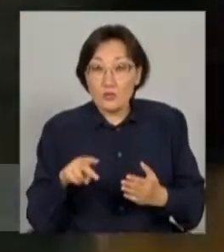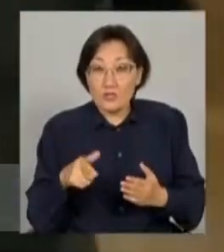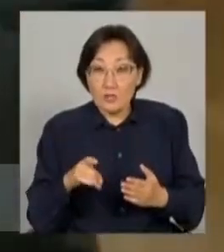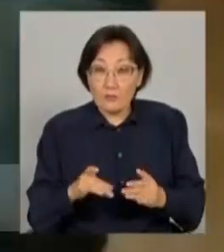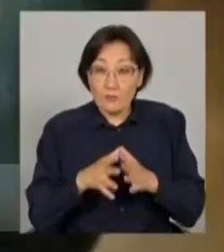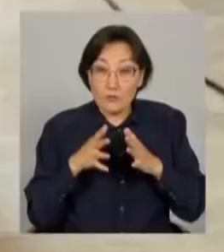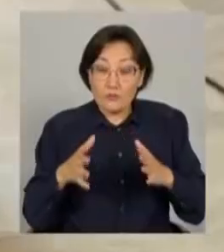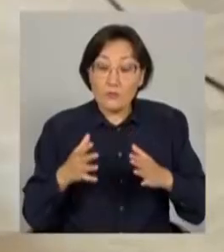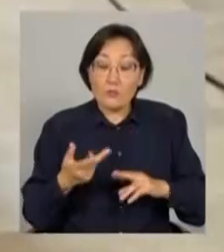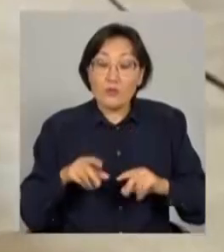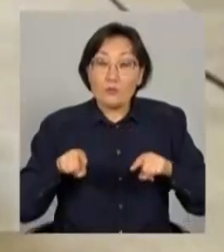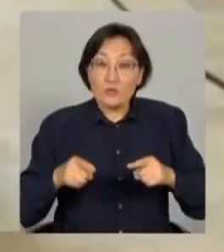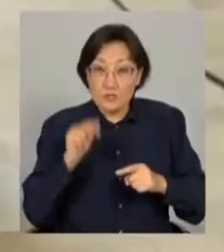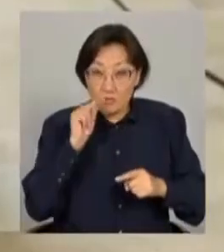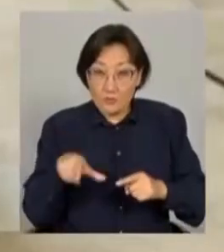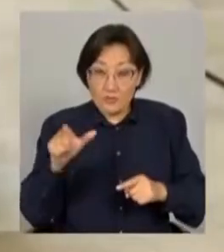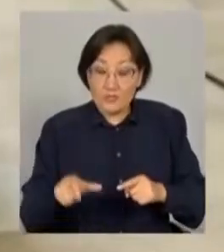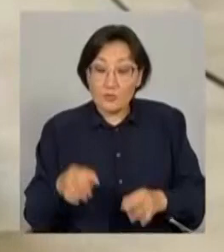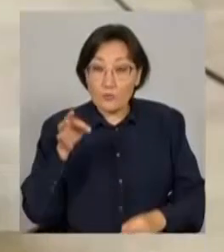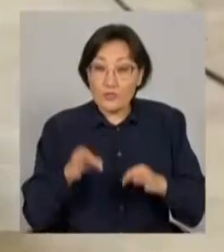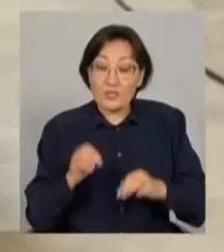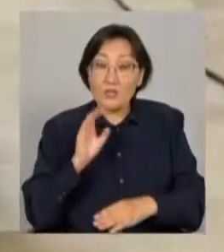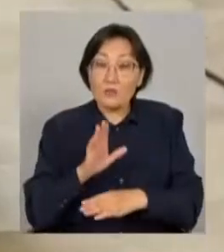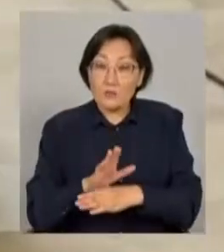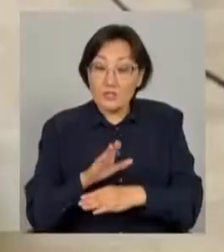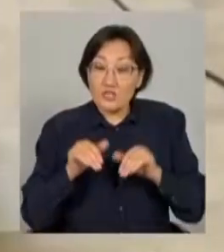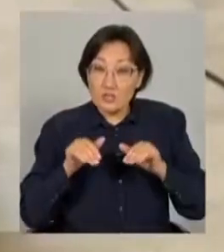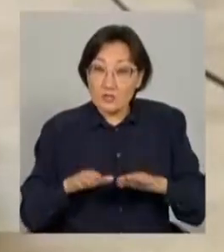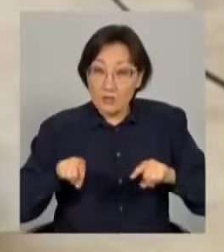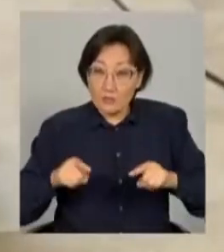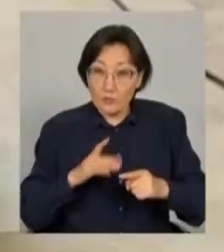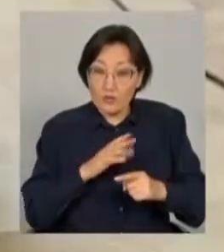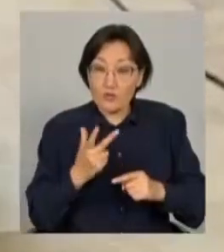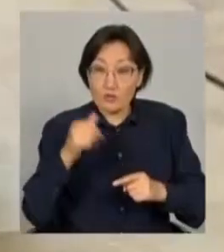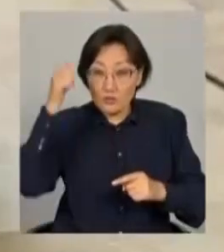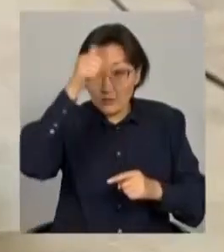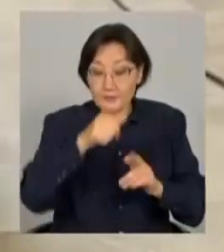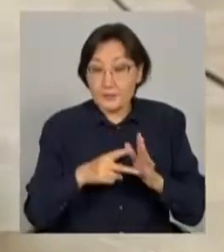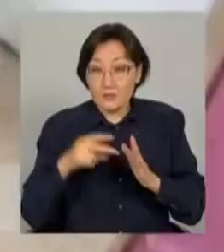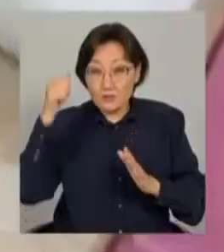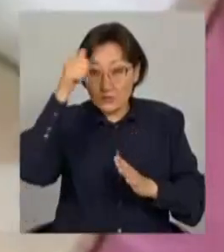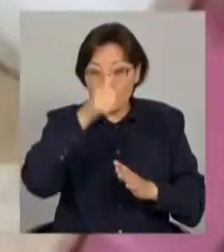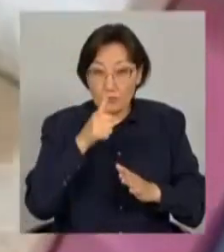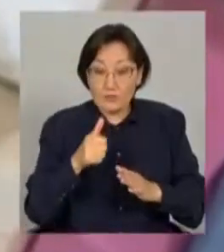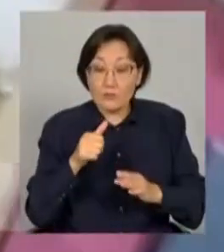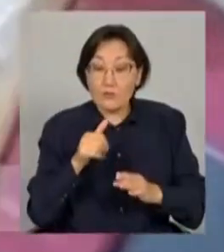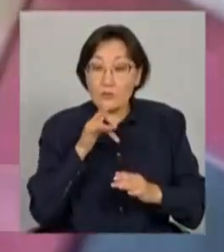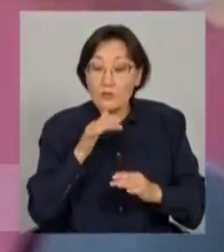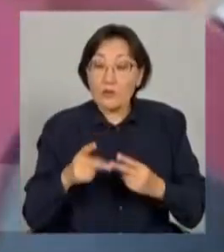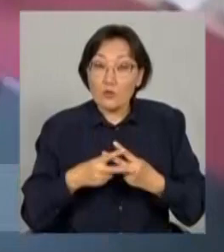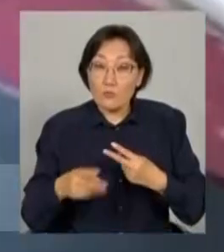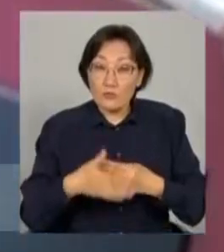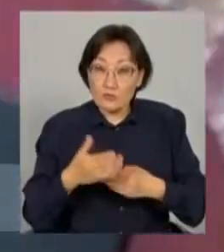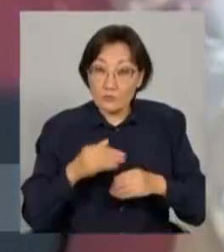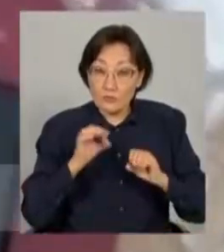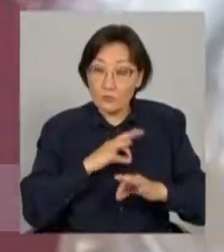асып түскен. Ұсталған күдікті соттың санкциясымен қамауға алынды. Оның үстінен 3 жылдан 7 жылға дейінгі мерзімге бас бостандығынан